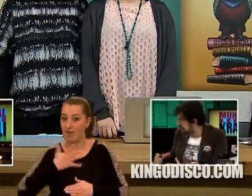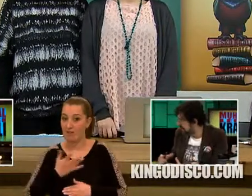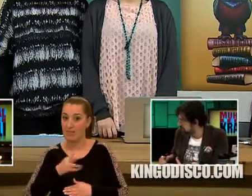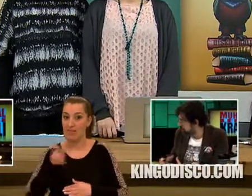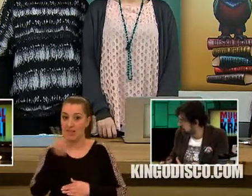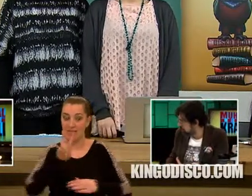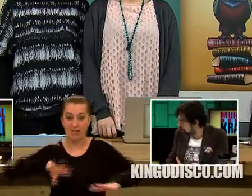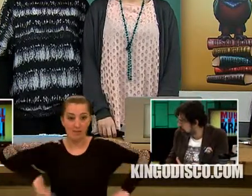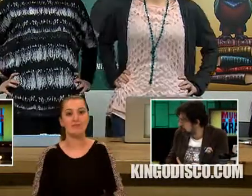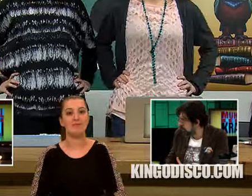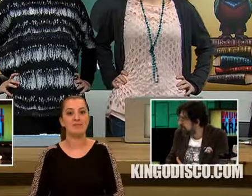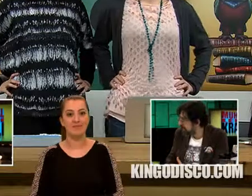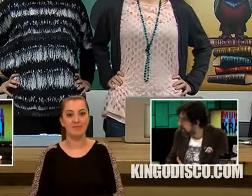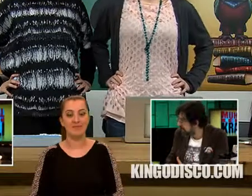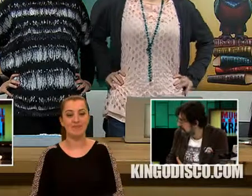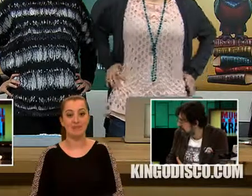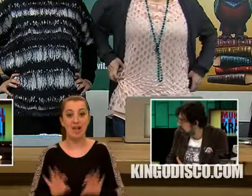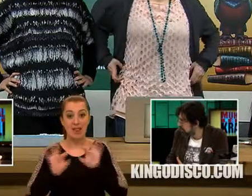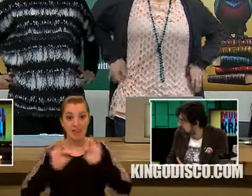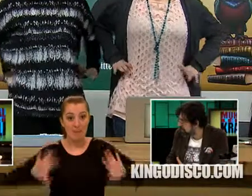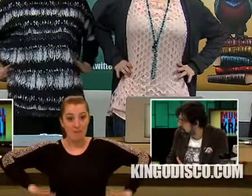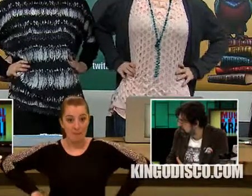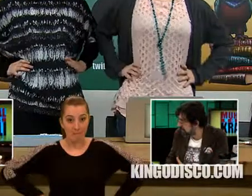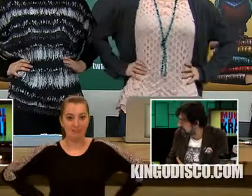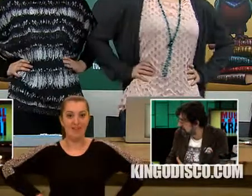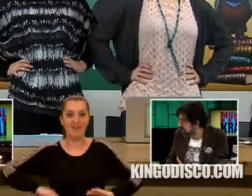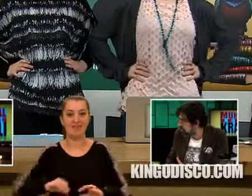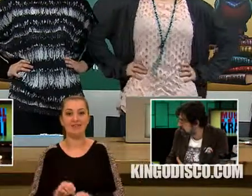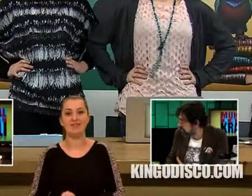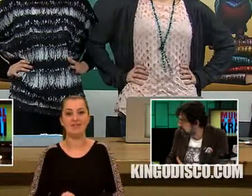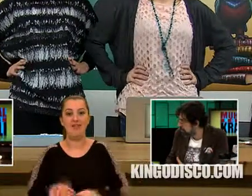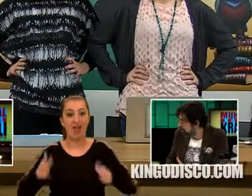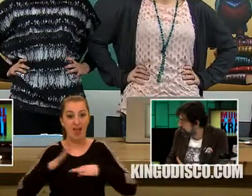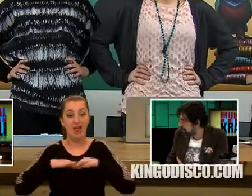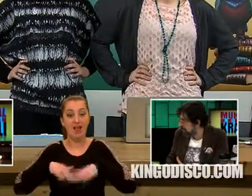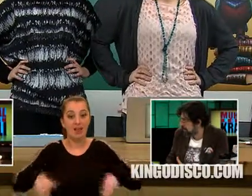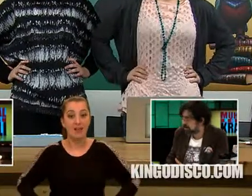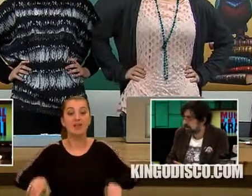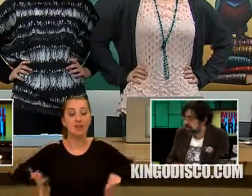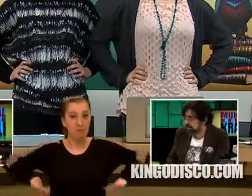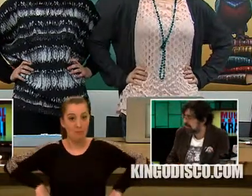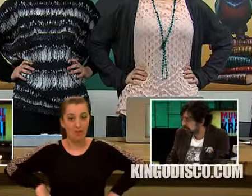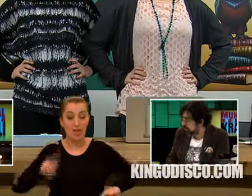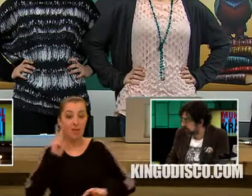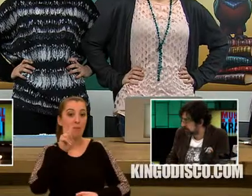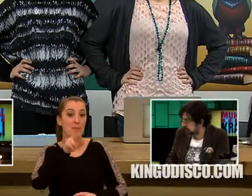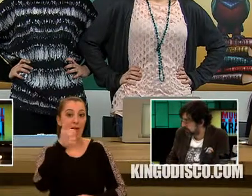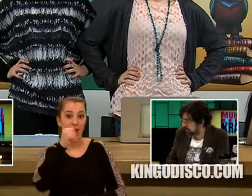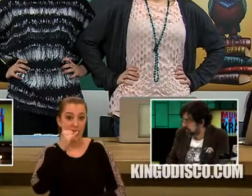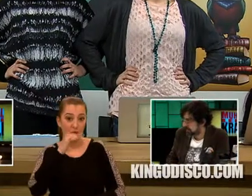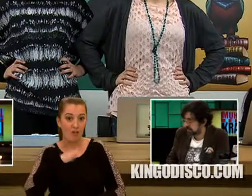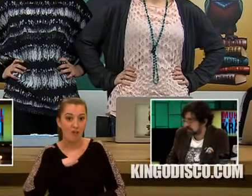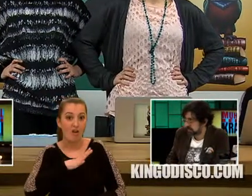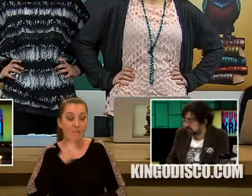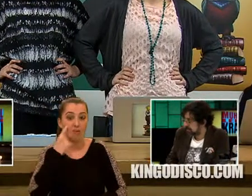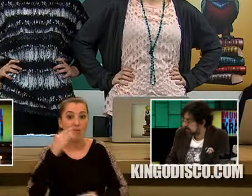elinizi belinize tutun. Beli tam belinize tutun. Kalçalarınız üzerine elini koyun demiyorum. Bakın hocam, 6 kilo fark var mı bu iki